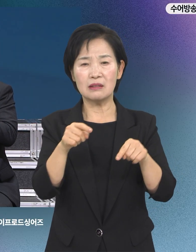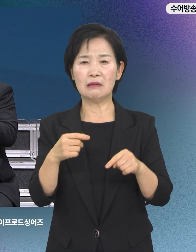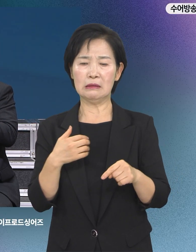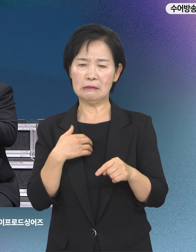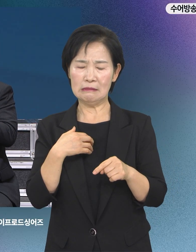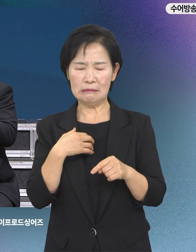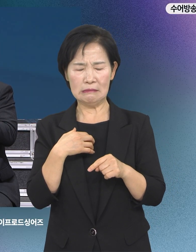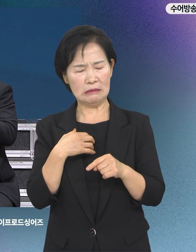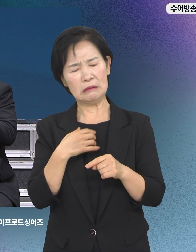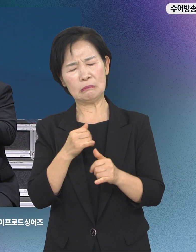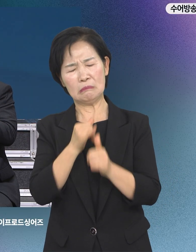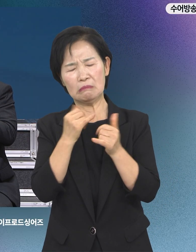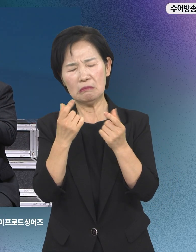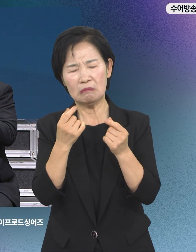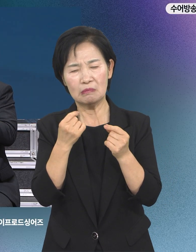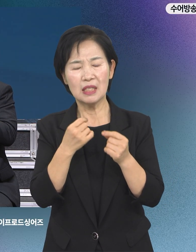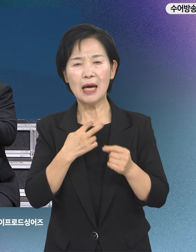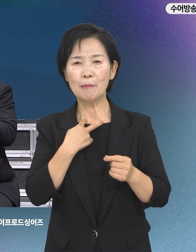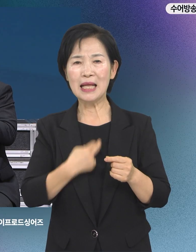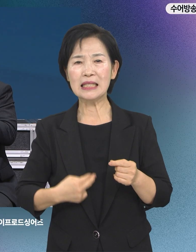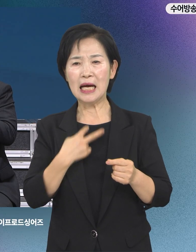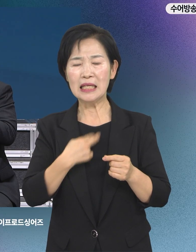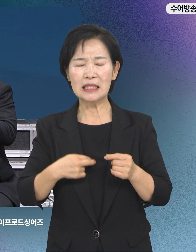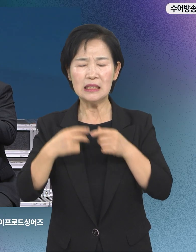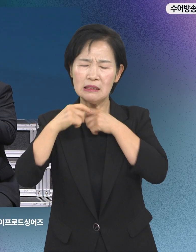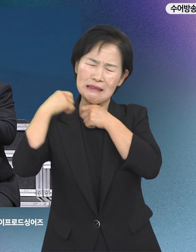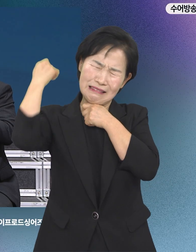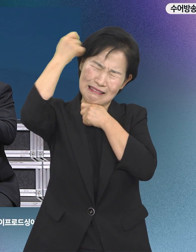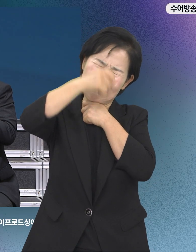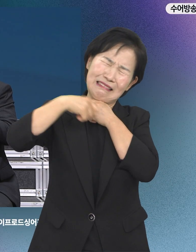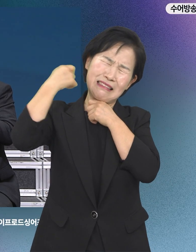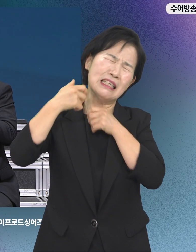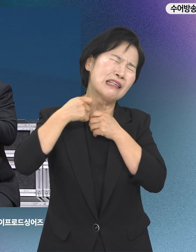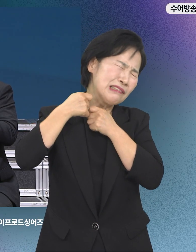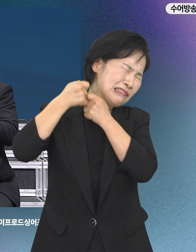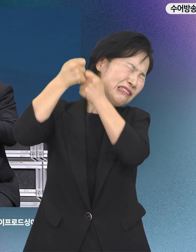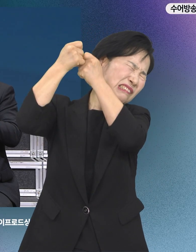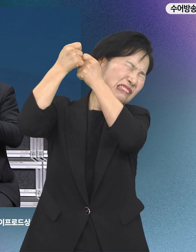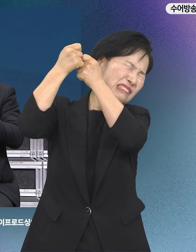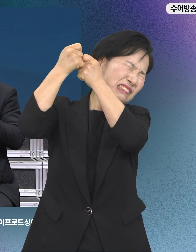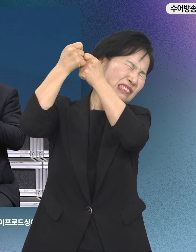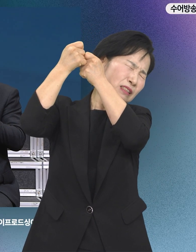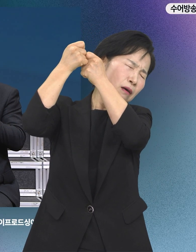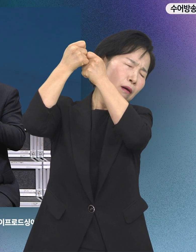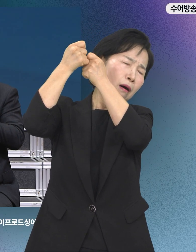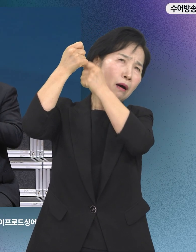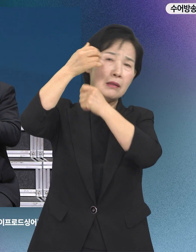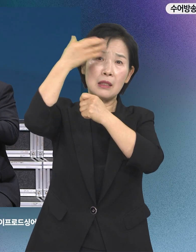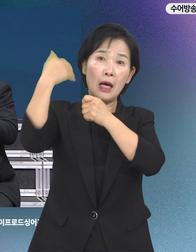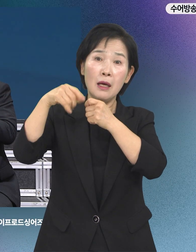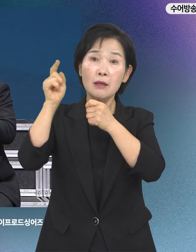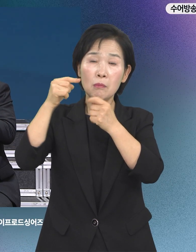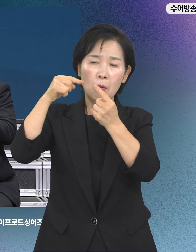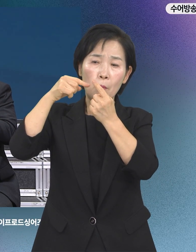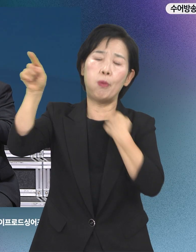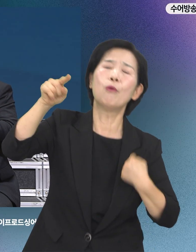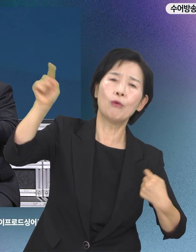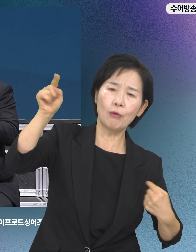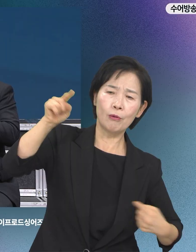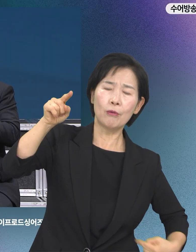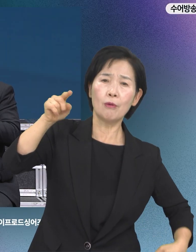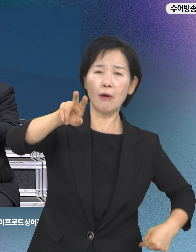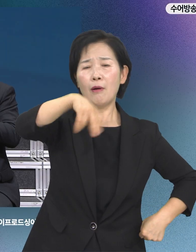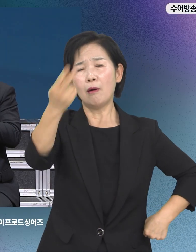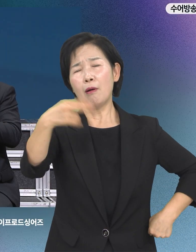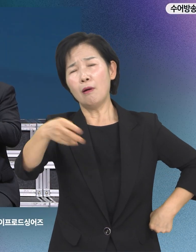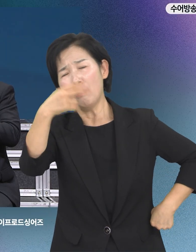목에 걸고 매달렸습니다. 그러나 넥타이가 제 몸무게를 버티지 못하고 끊어졌습니다. 저는 그 자리에서 죽은